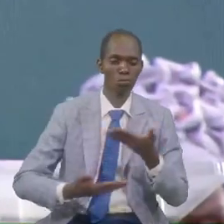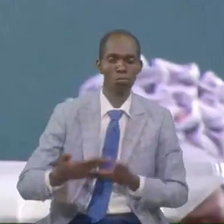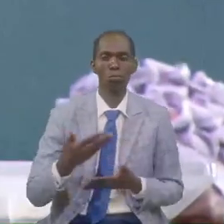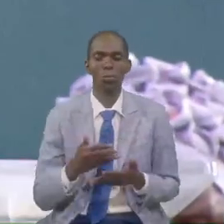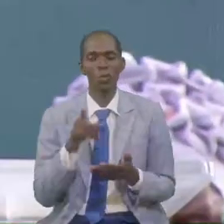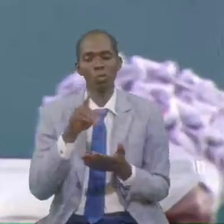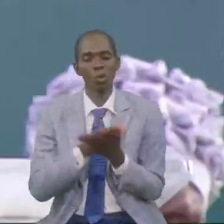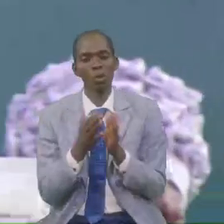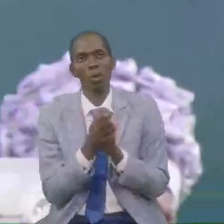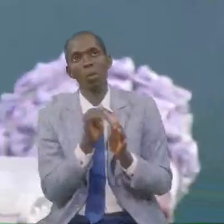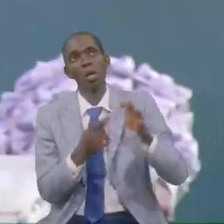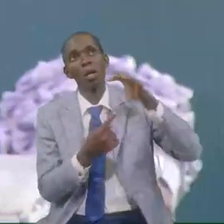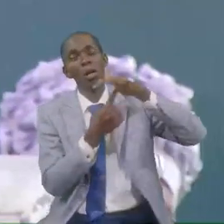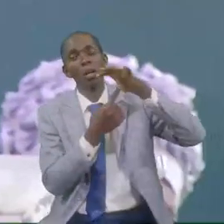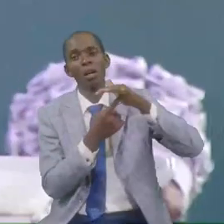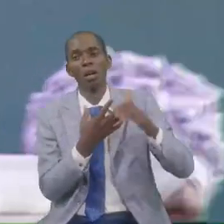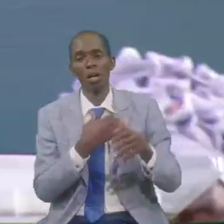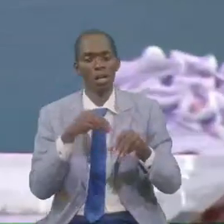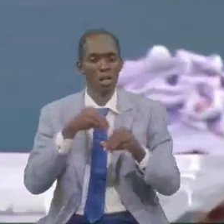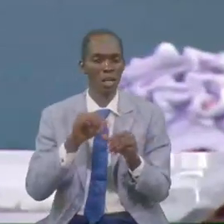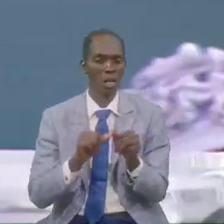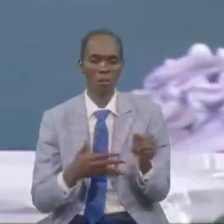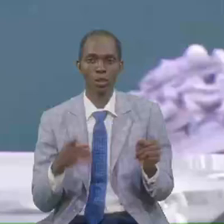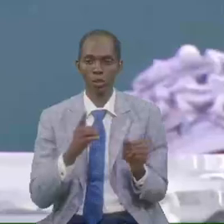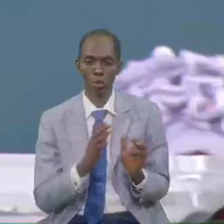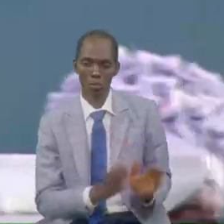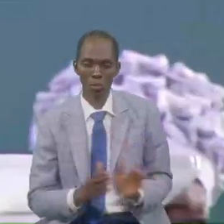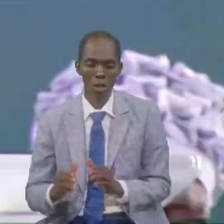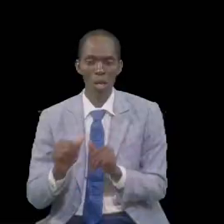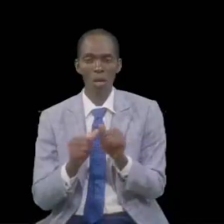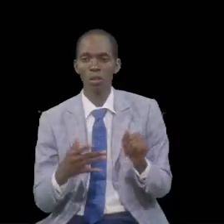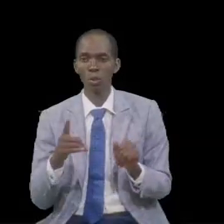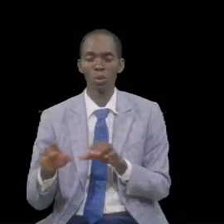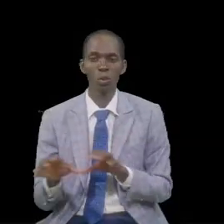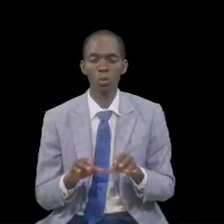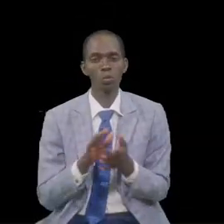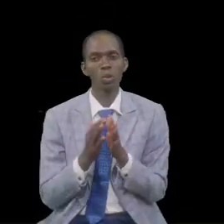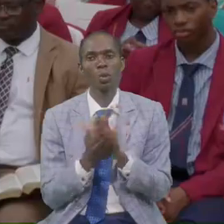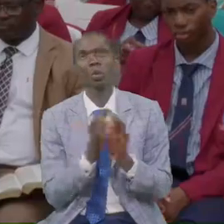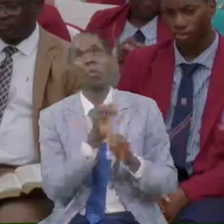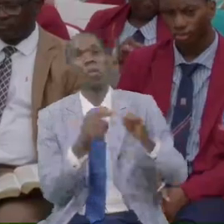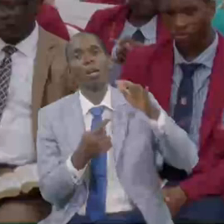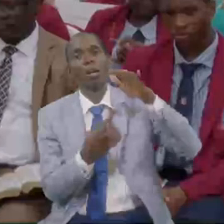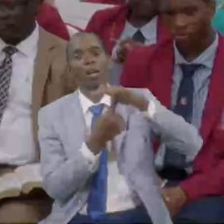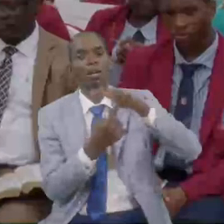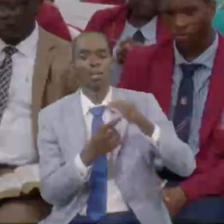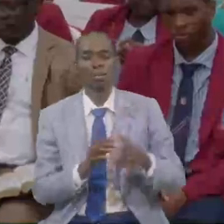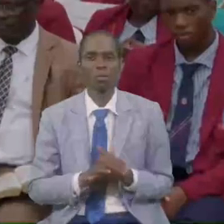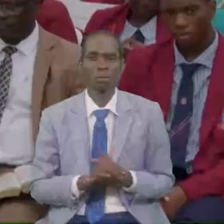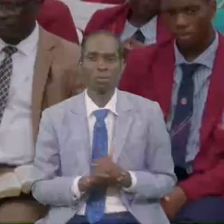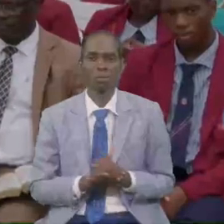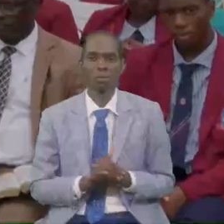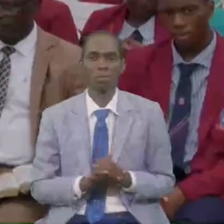Dans ta relation, dans tout ce que tu planifies, dans tout ce que tu fais, héros.